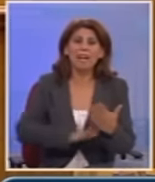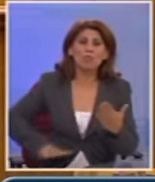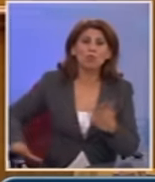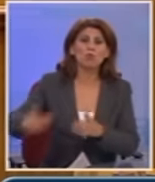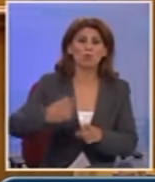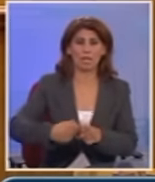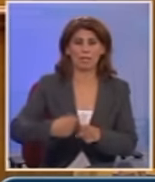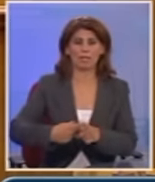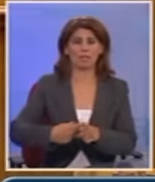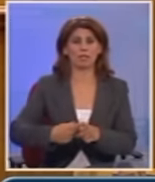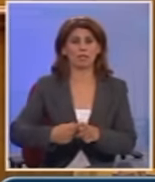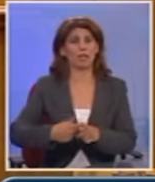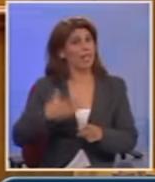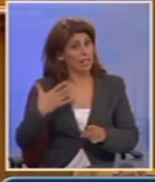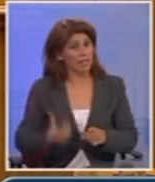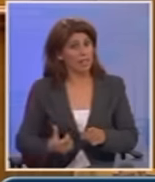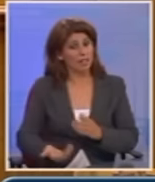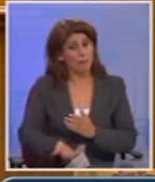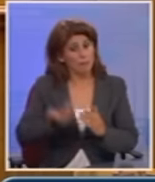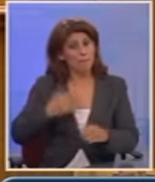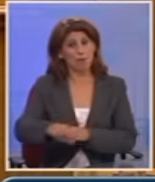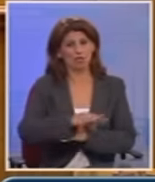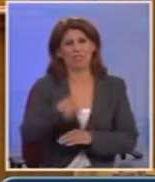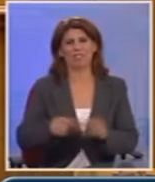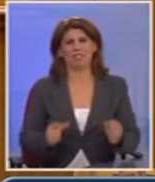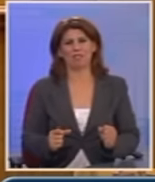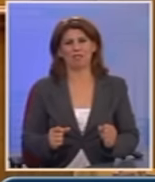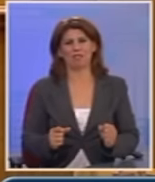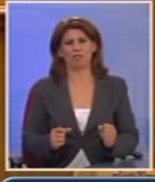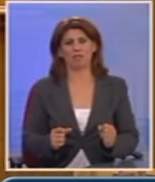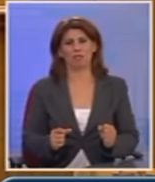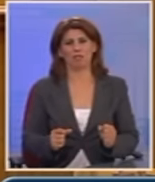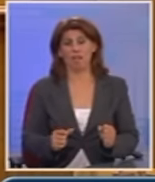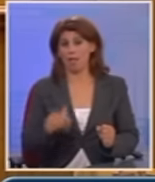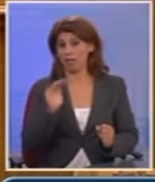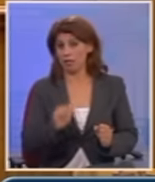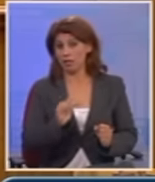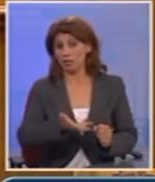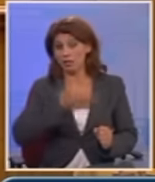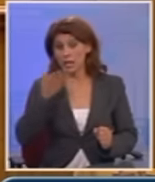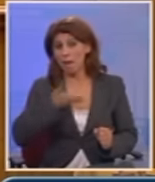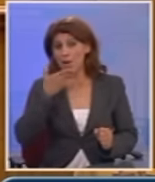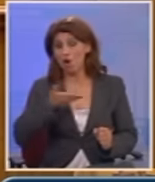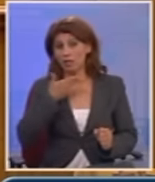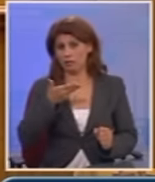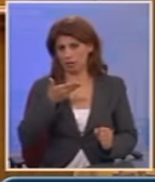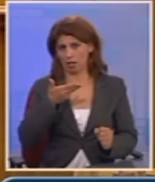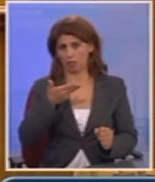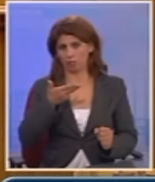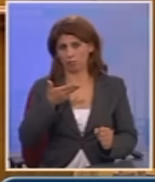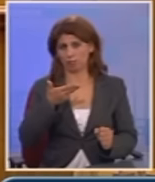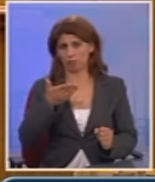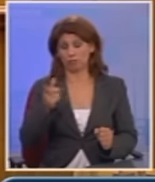λαό? Είχατε προσχεδιάσει αυτή τη στάση? Θα κληθείτε να λογοδοτήσετε